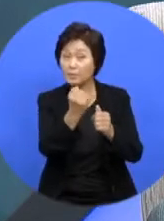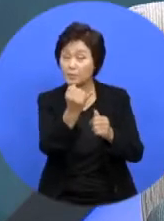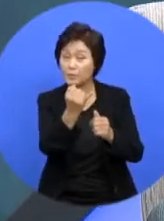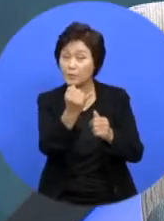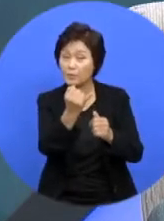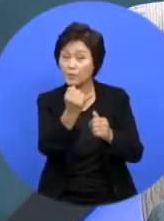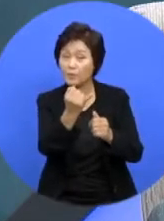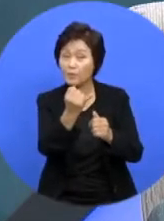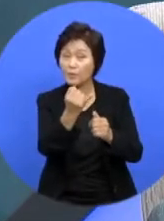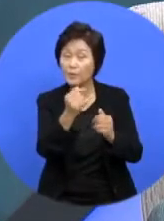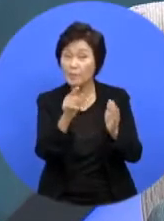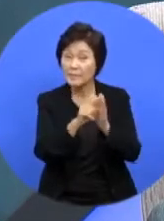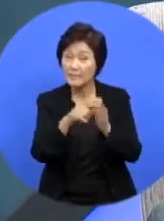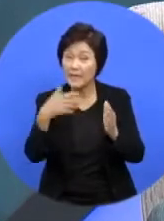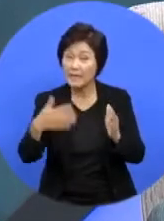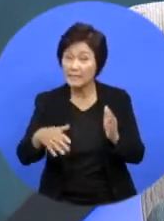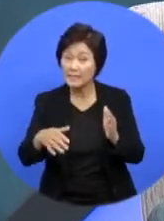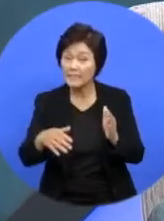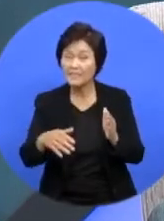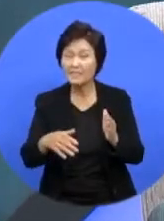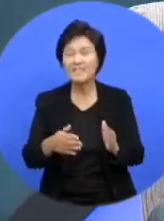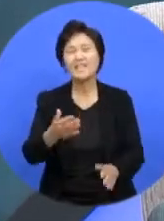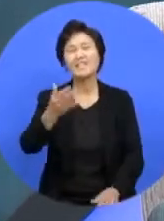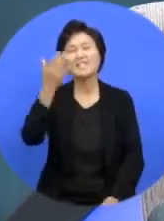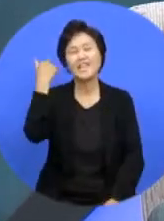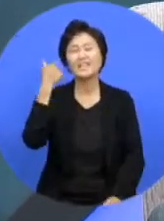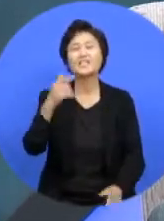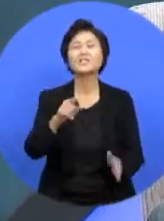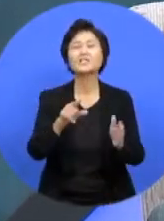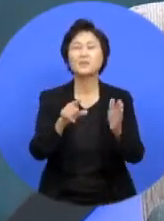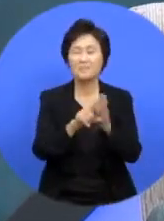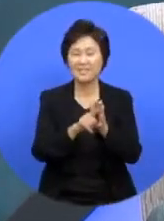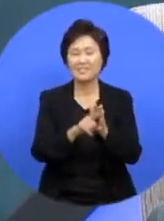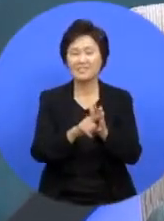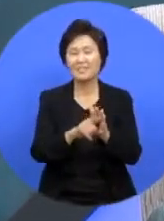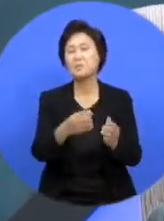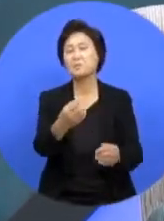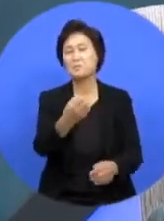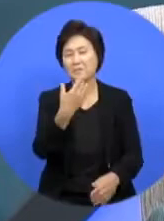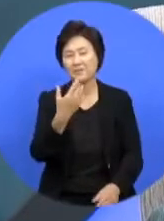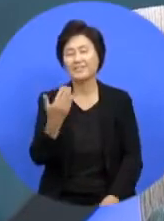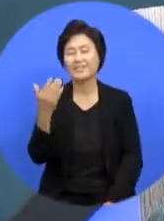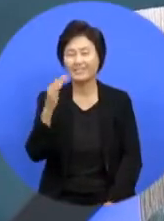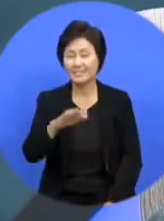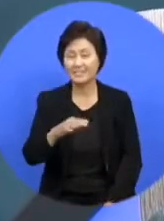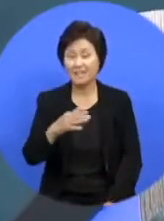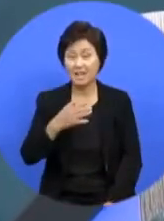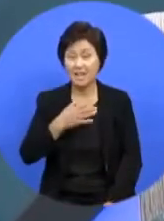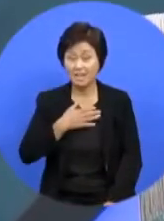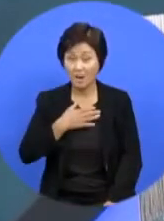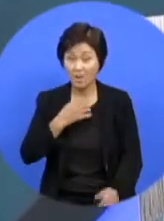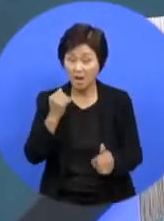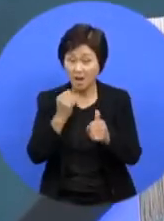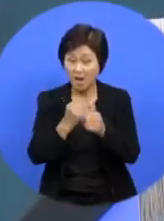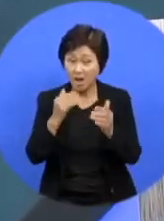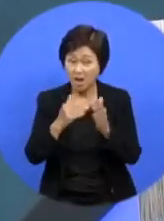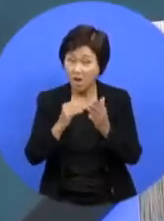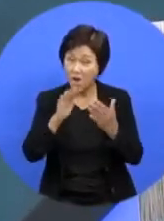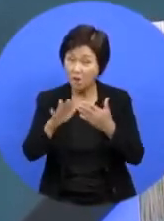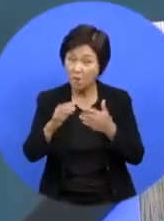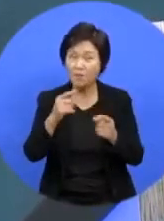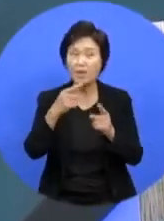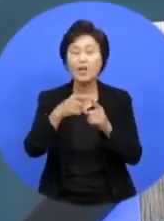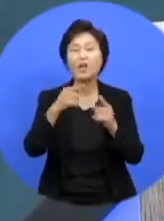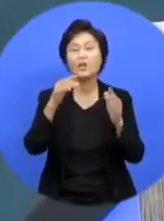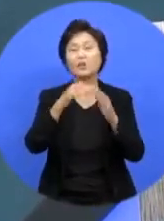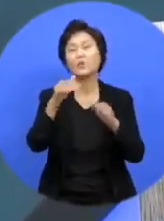다녔다곤 하는데 저랑 뭐 연애를 할 때 그때 교회를 가보 가는 거 못 봤고 저랑 뭐 하나님 얘기를 나눠본 적도 없었고 그때 어렸을 때는